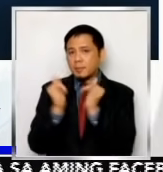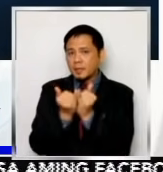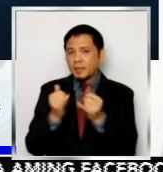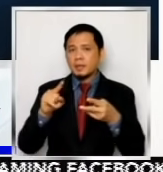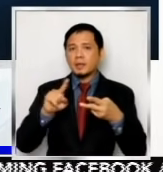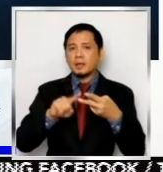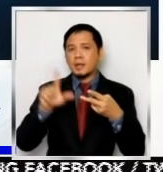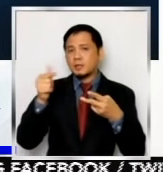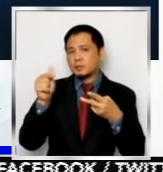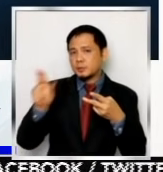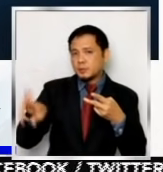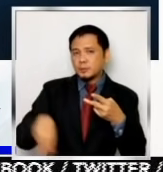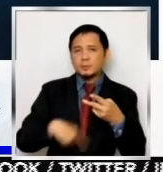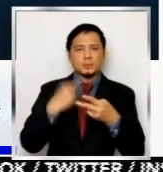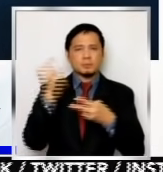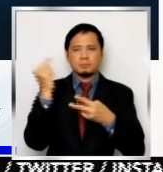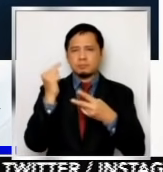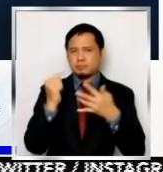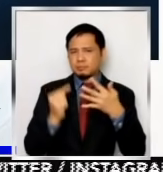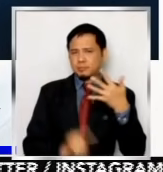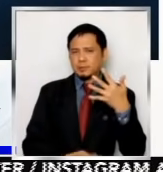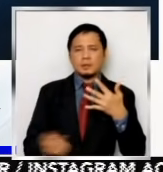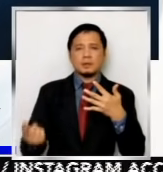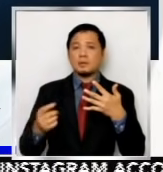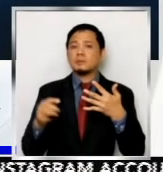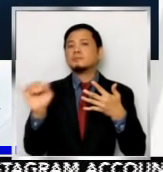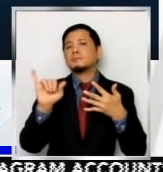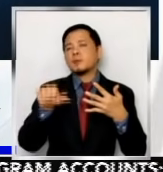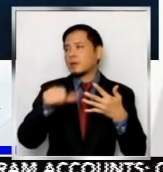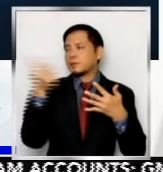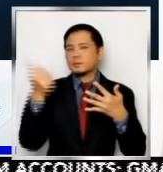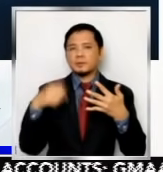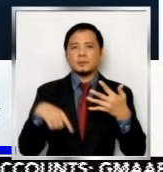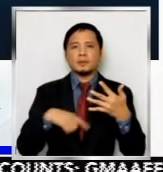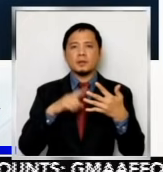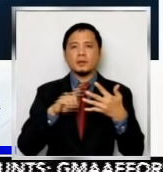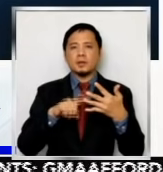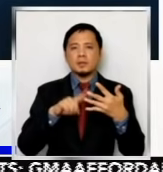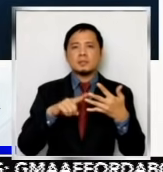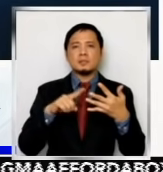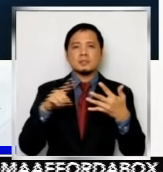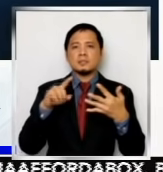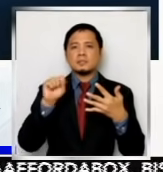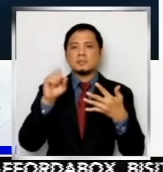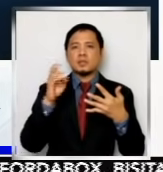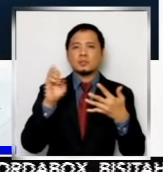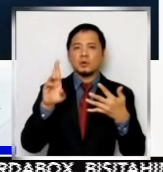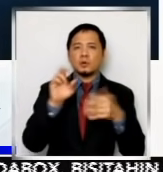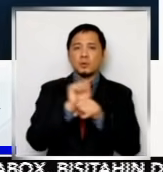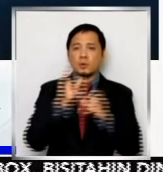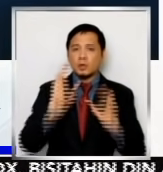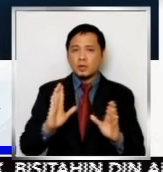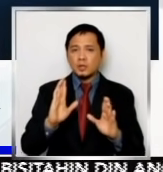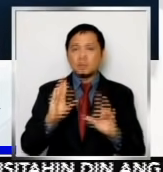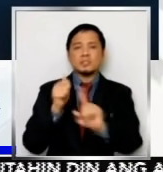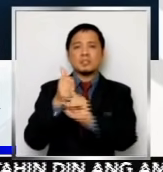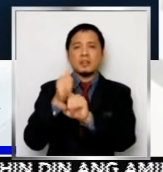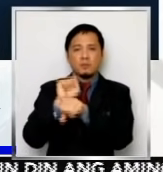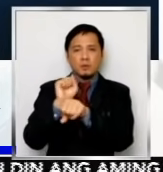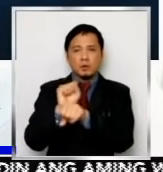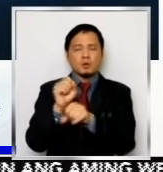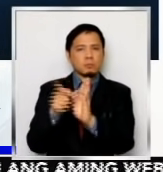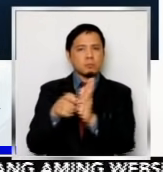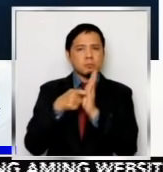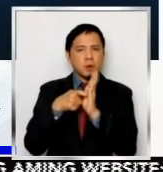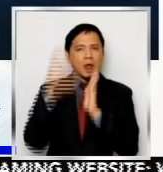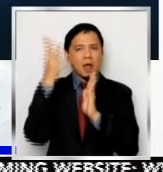units. Pasok din sa A4 ang informal sector workers at self-employed na required na magtrabaho sa labas ng kanilang bahay at